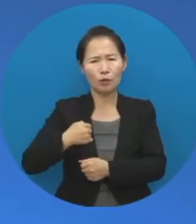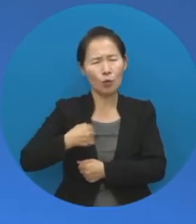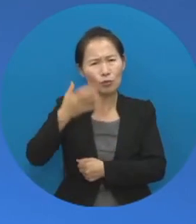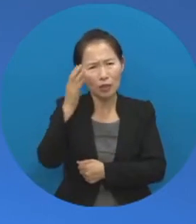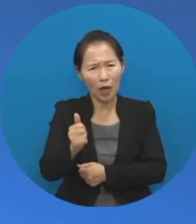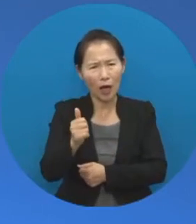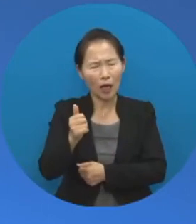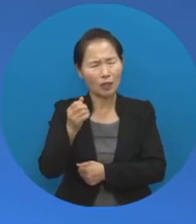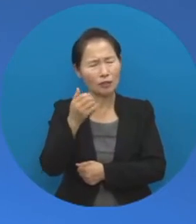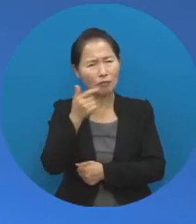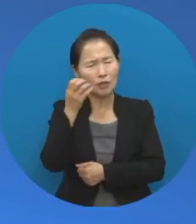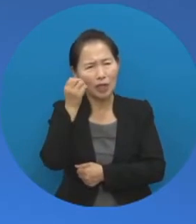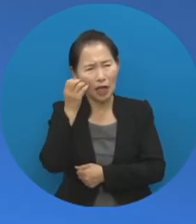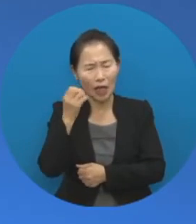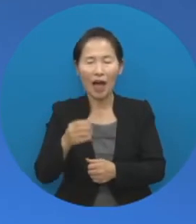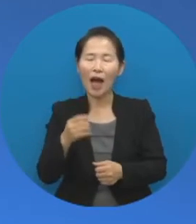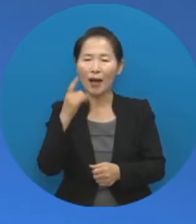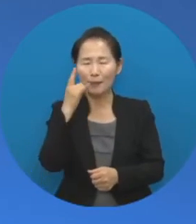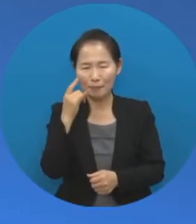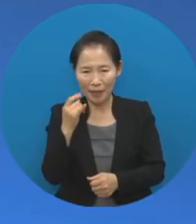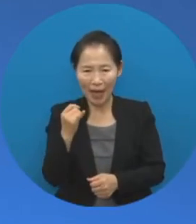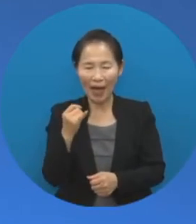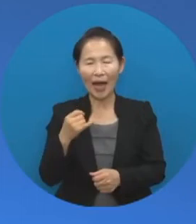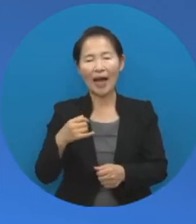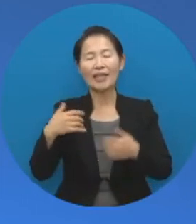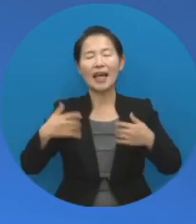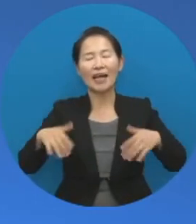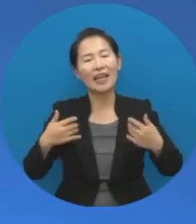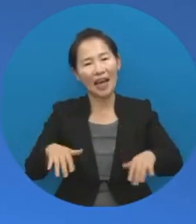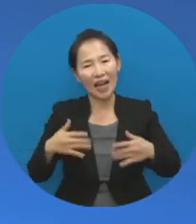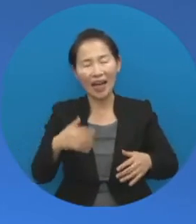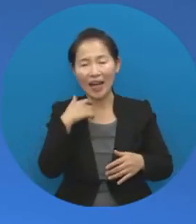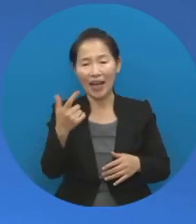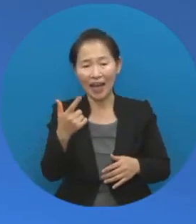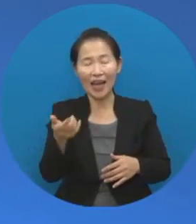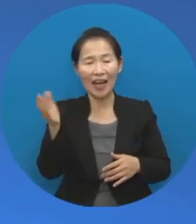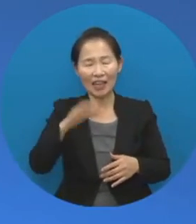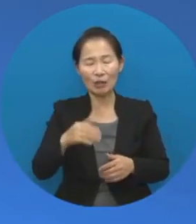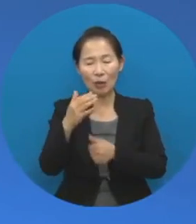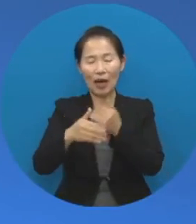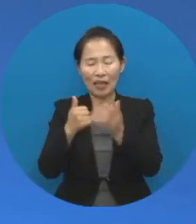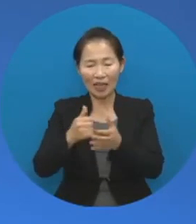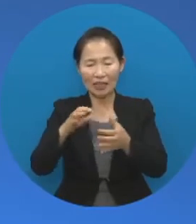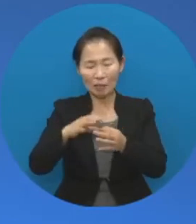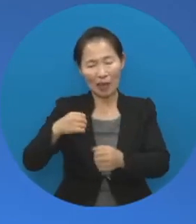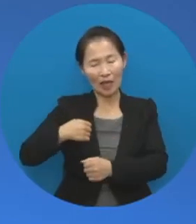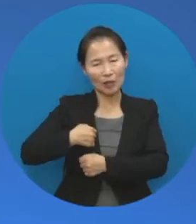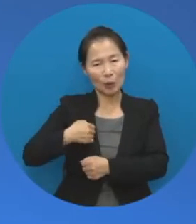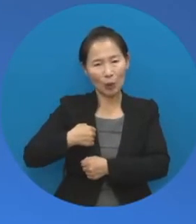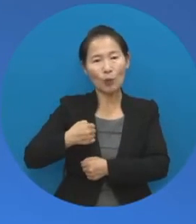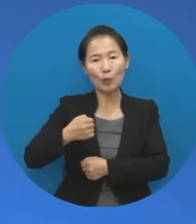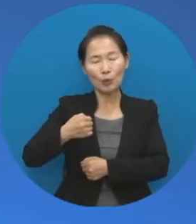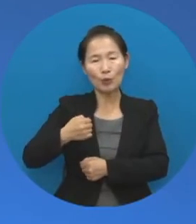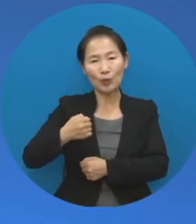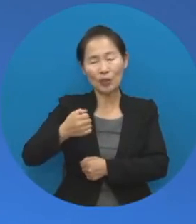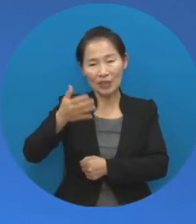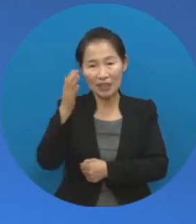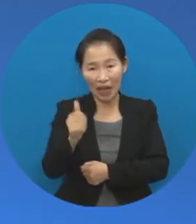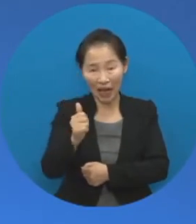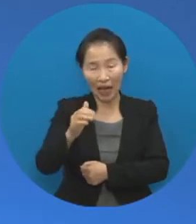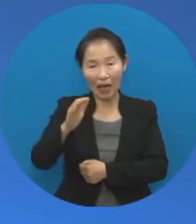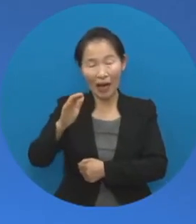엄마 이렇게 약한데도 하나님의 용사가 될 수 있어? 그러는 거예요. 제가 그 말이 되게 은혜가 됐어요.